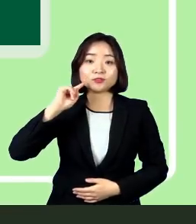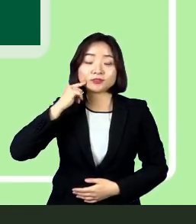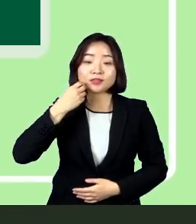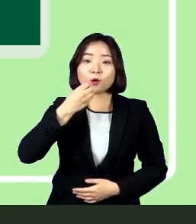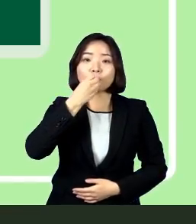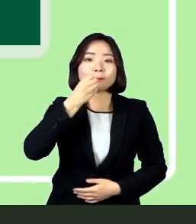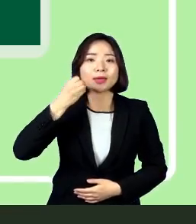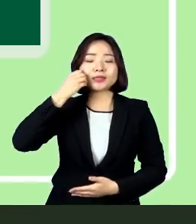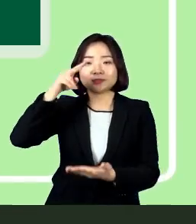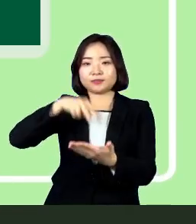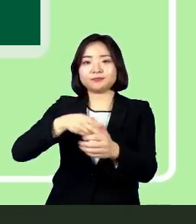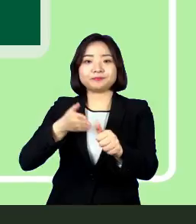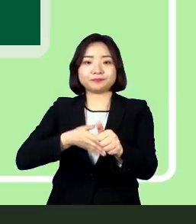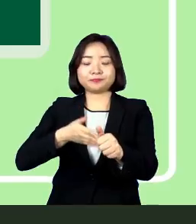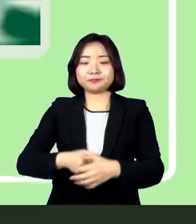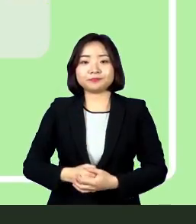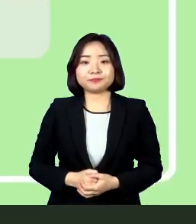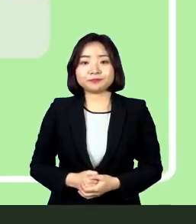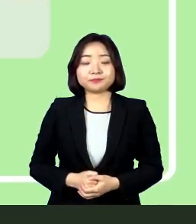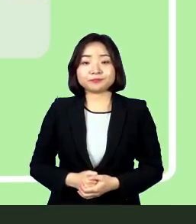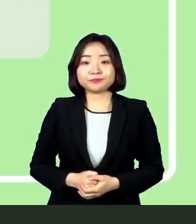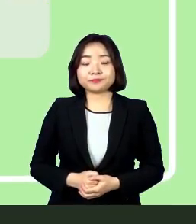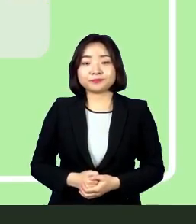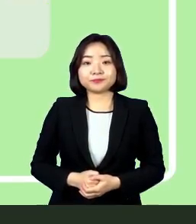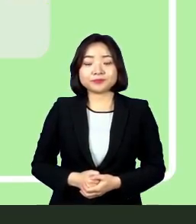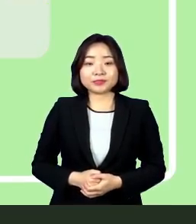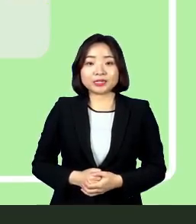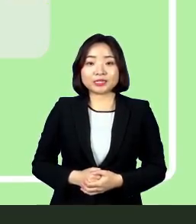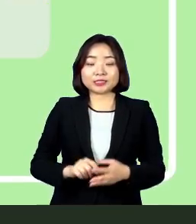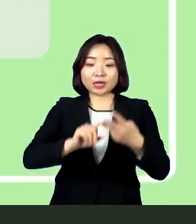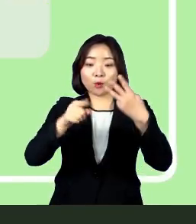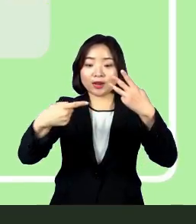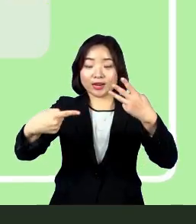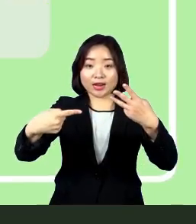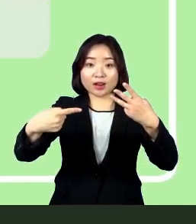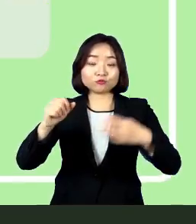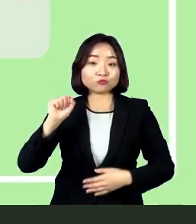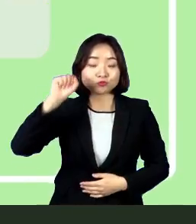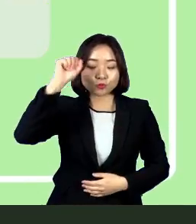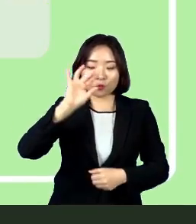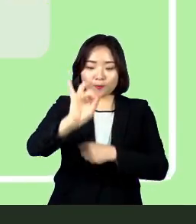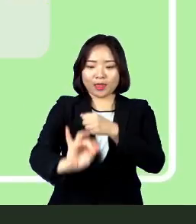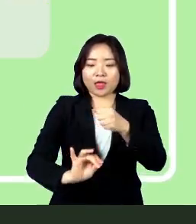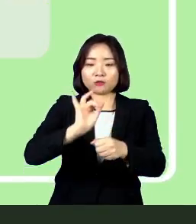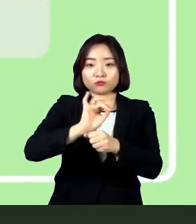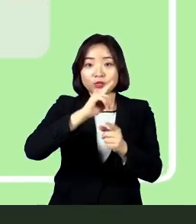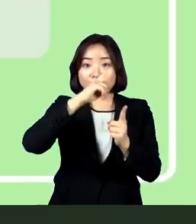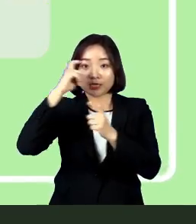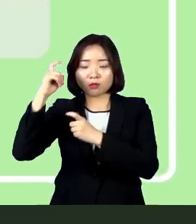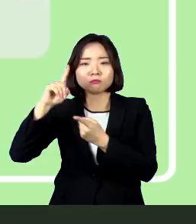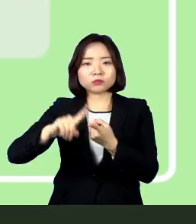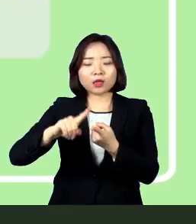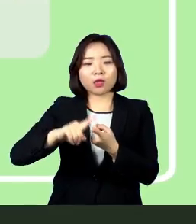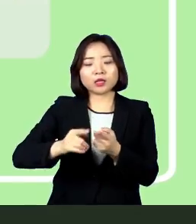홈페이지를 참고하시기 바랍니다. 천안시는 3.1운동 100주년 기념사업에 대해 시민들의 의견을